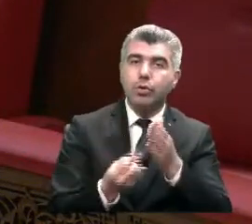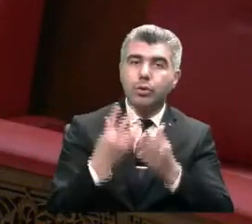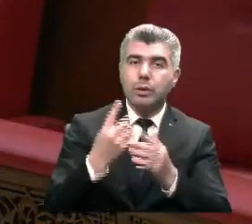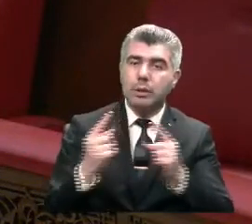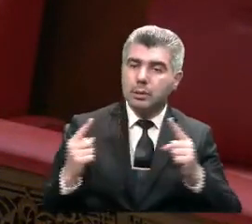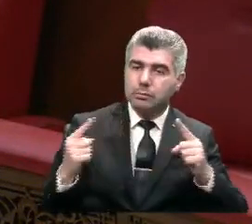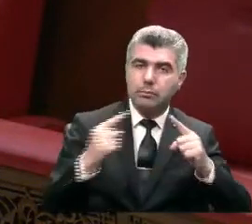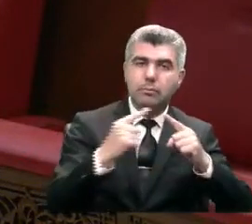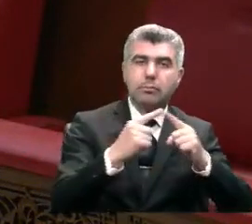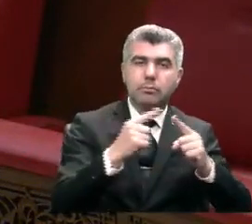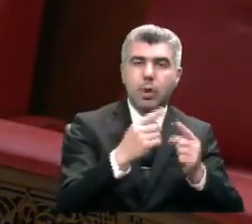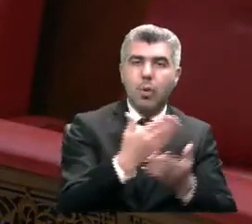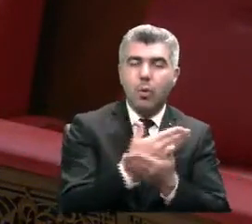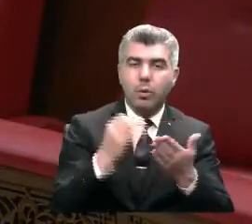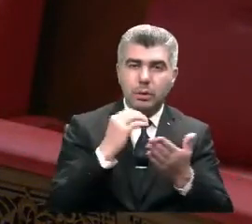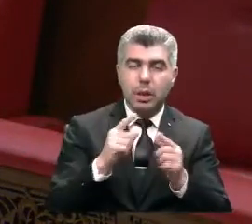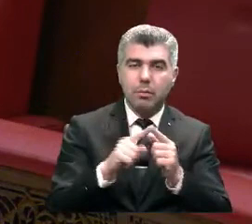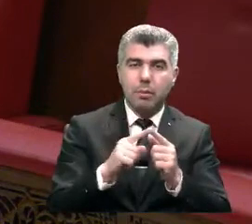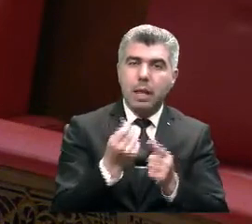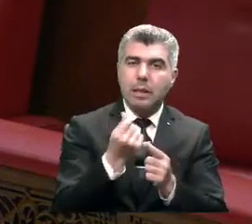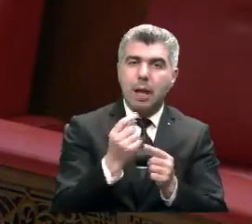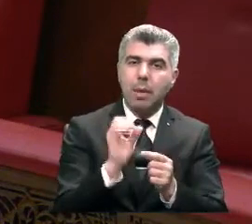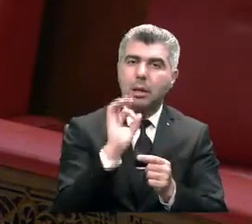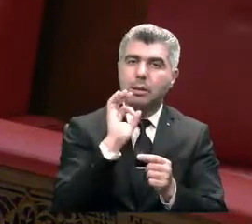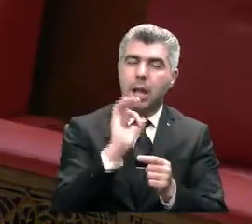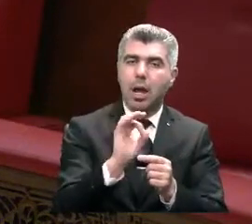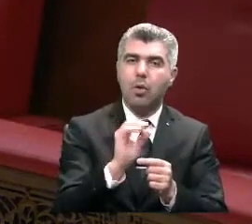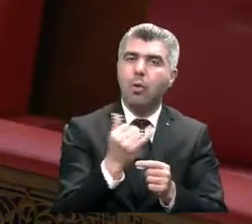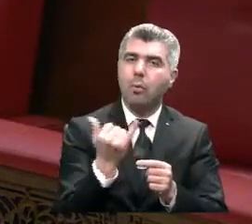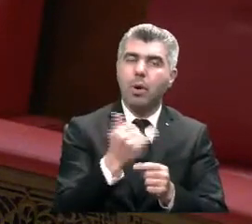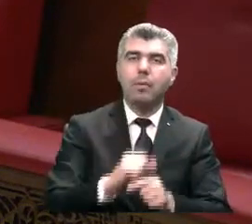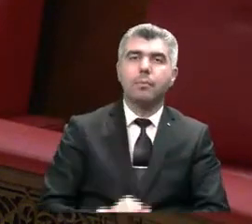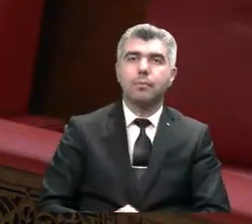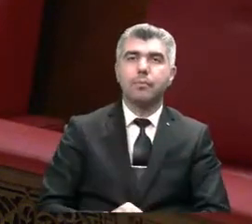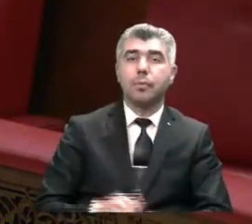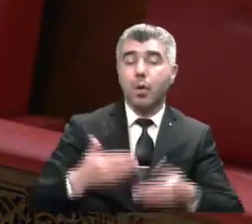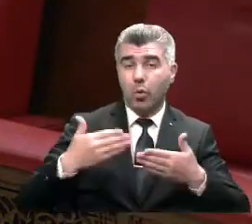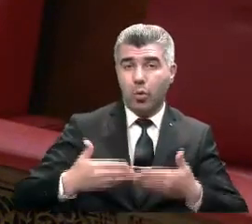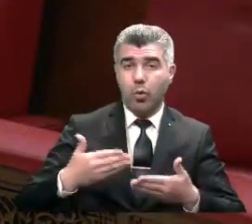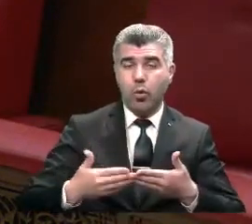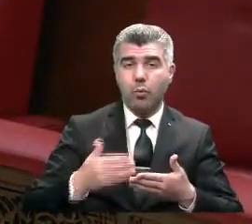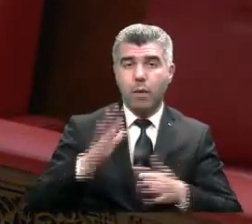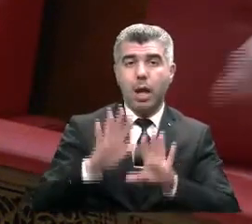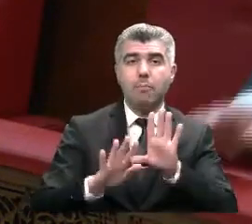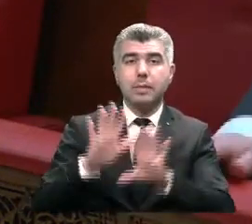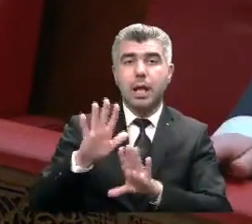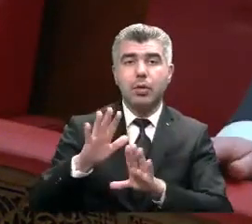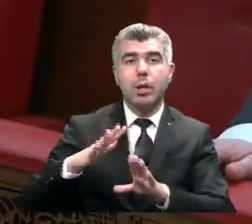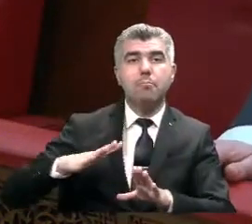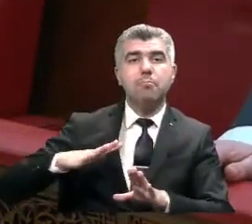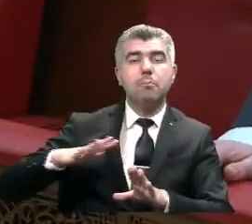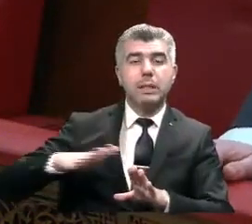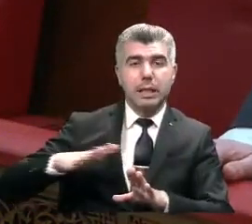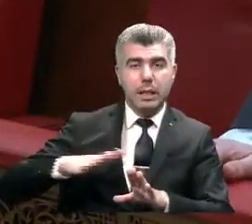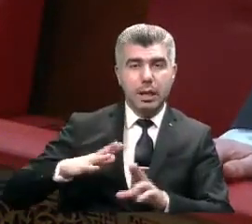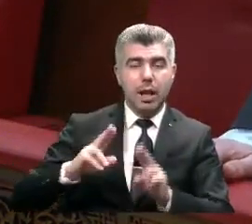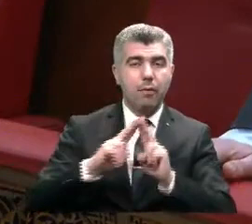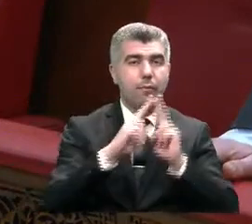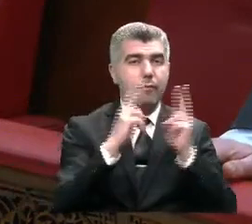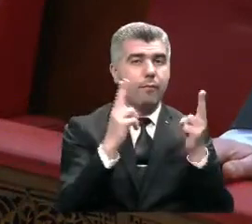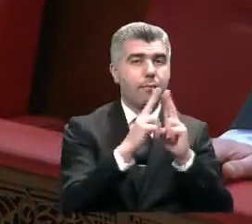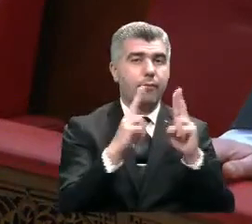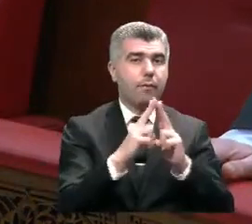وتقويه خطوط اخرى باسعار قاره وجد مناسبه تتربط اليوم اكثر من 15 مدينه بالشبكه الدوليه ديالها